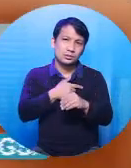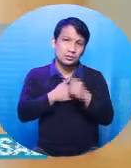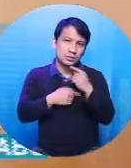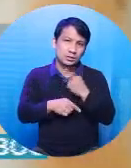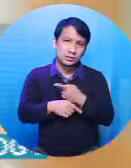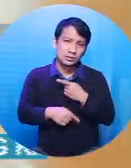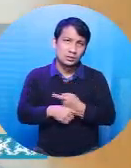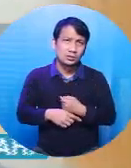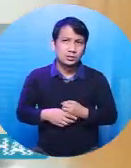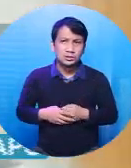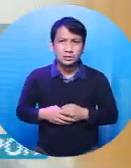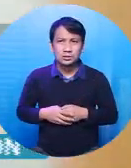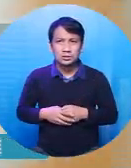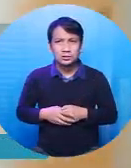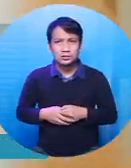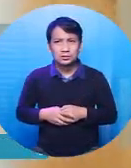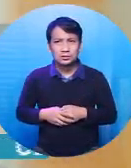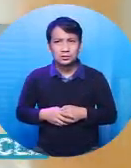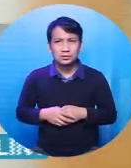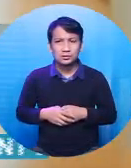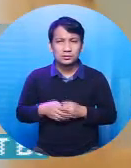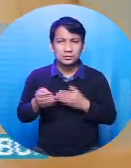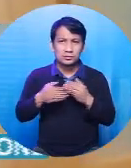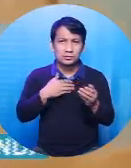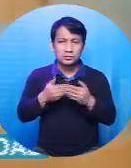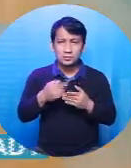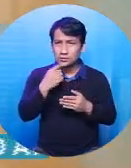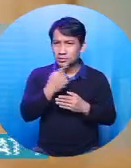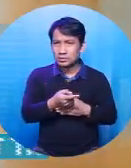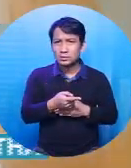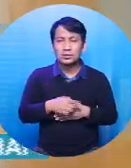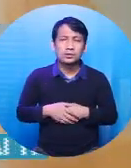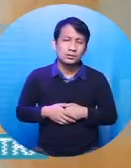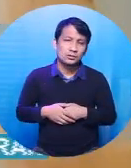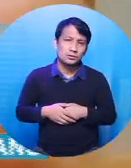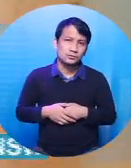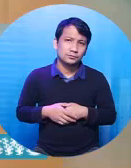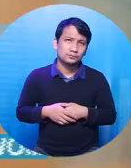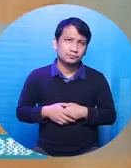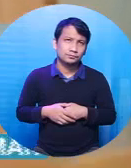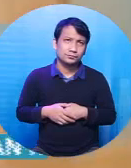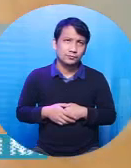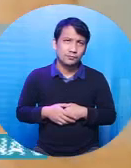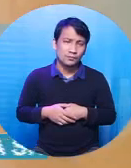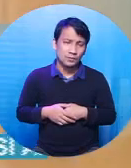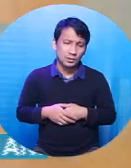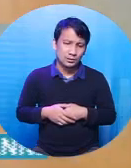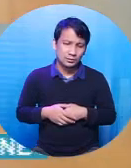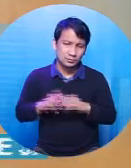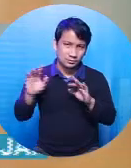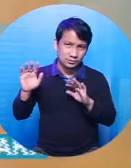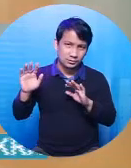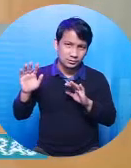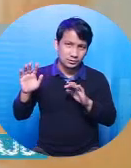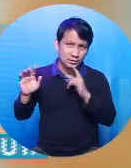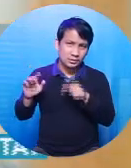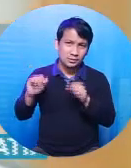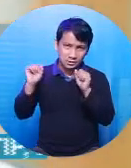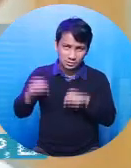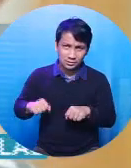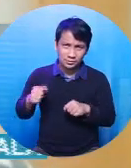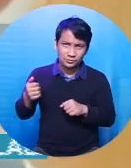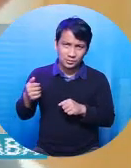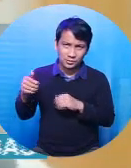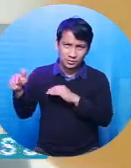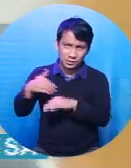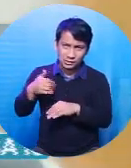magkausap tayo. Pero hindi ka pa rin umanap. Sabi ko, pwede, ma, pwede ka naman tumawag sa